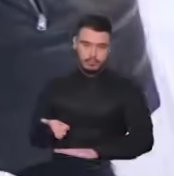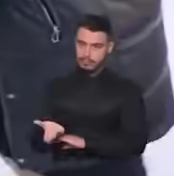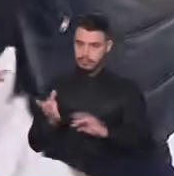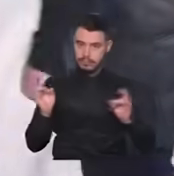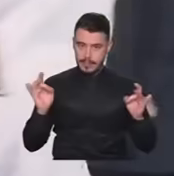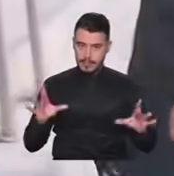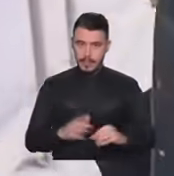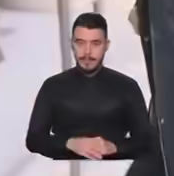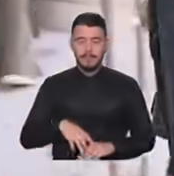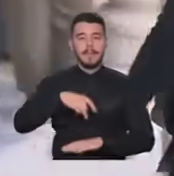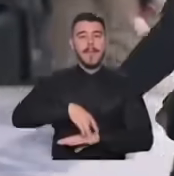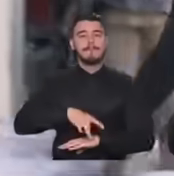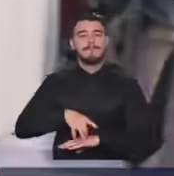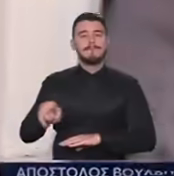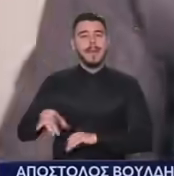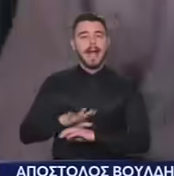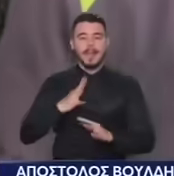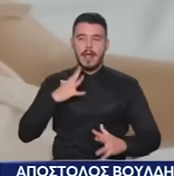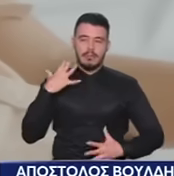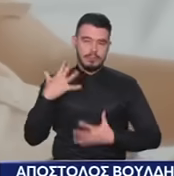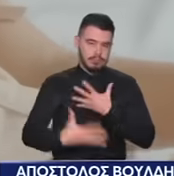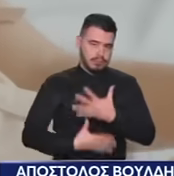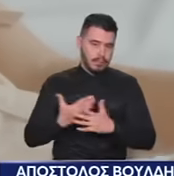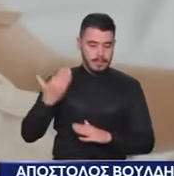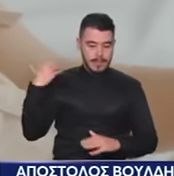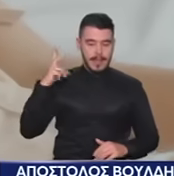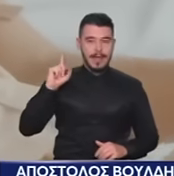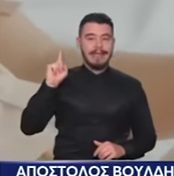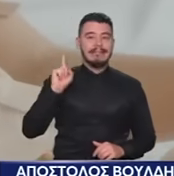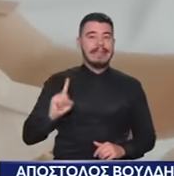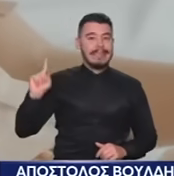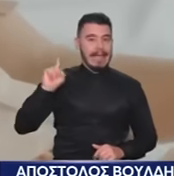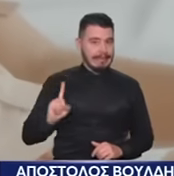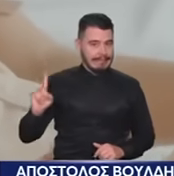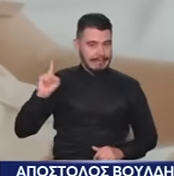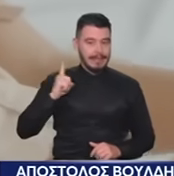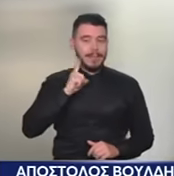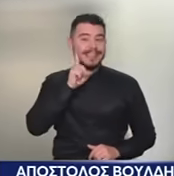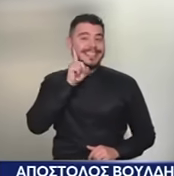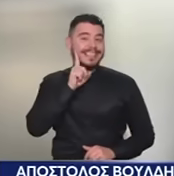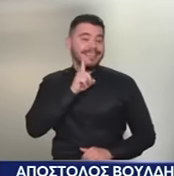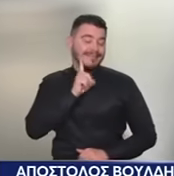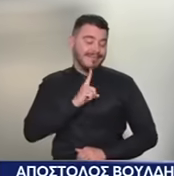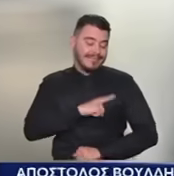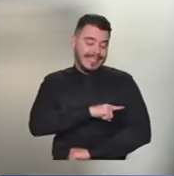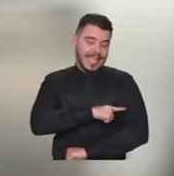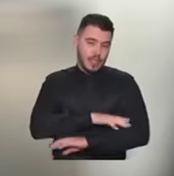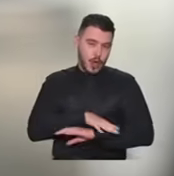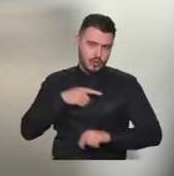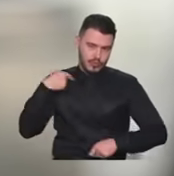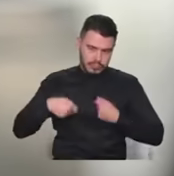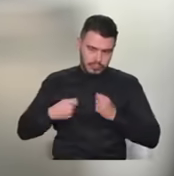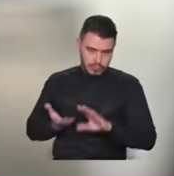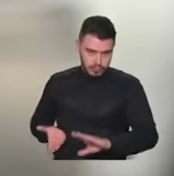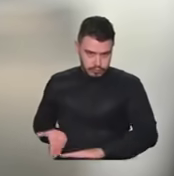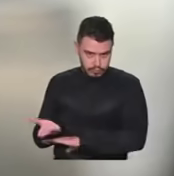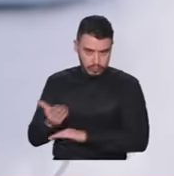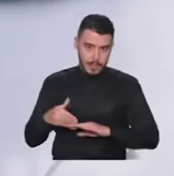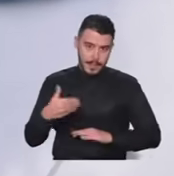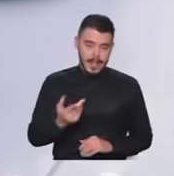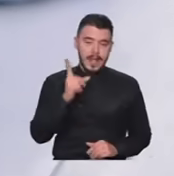Πάτρα έγινε από γιατρό την περασμένη Κυριακή. Ακολούθησε η μήνυση της 23χρονης για βιασμό με τον κατηγορούμενο να δηλώνει από την